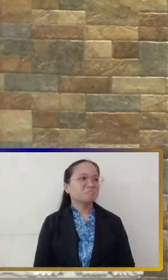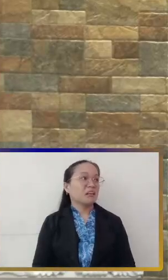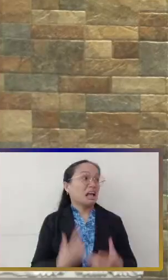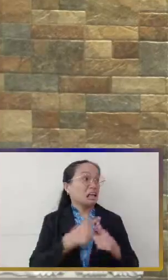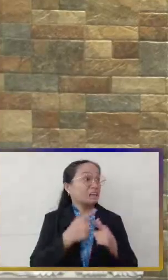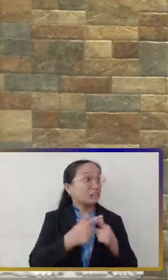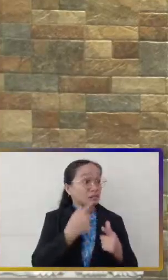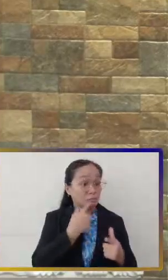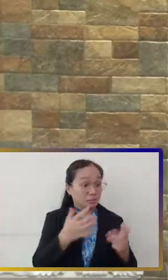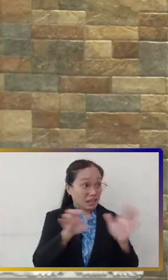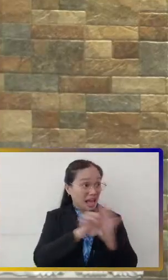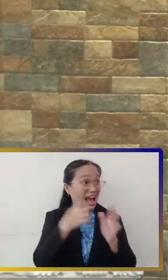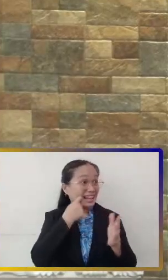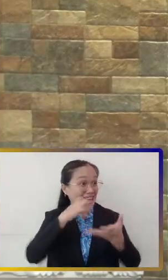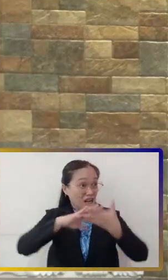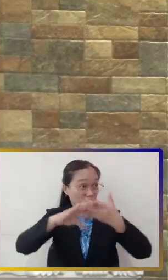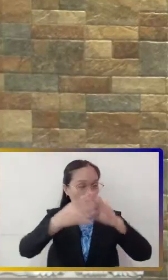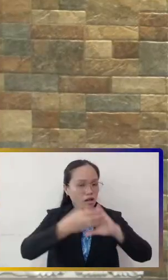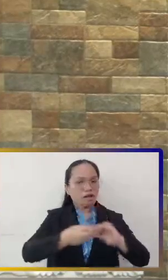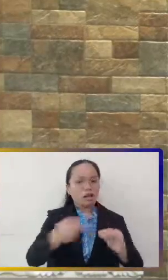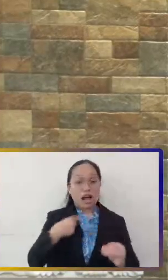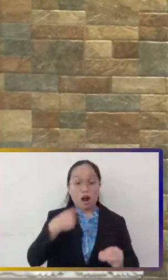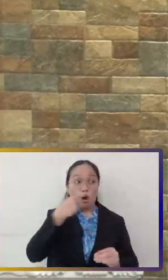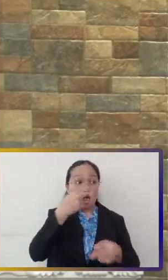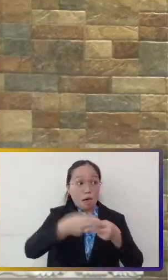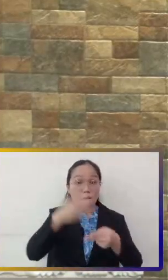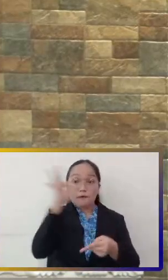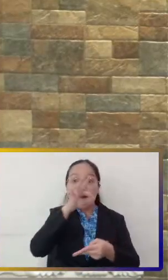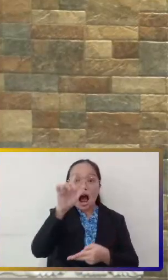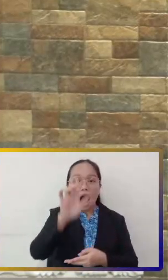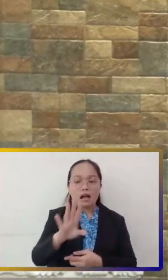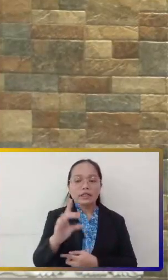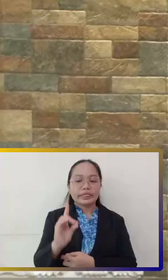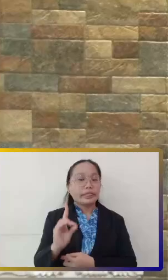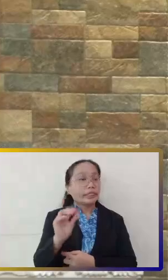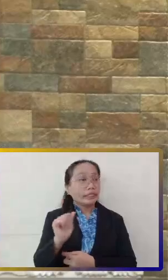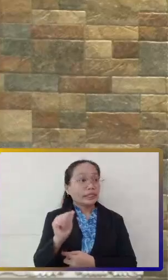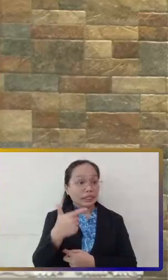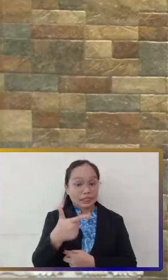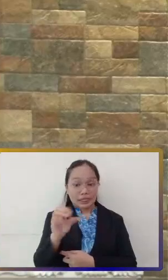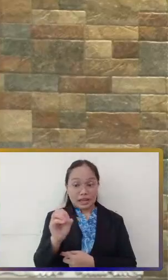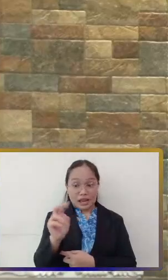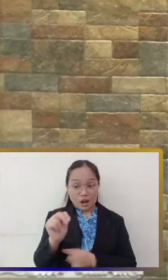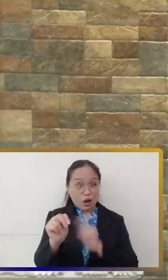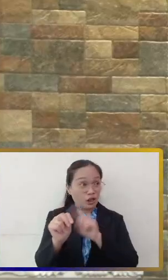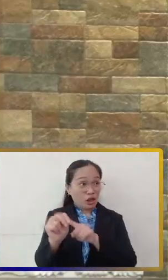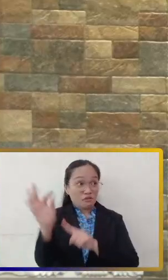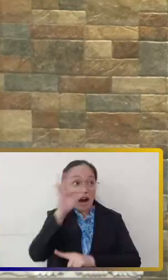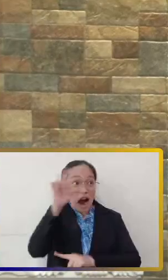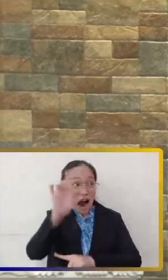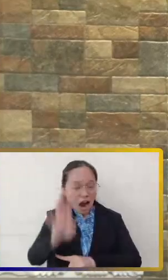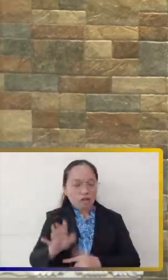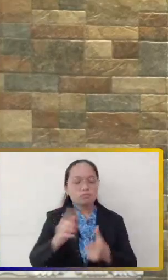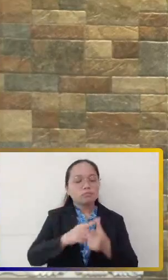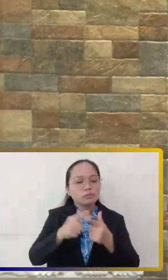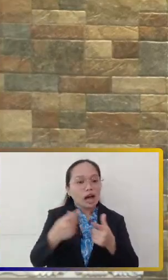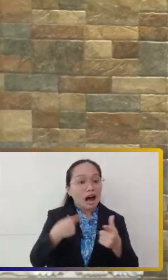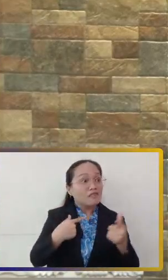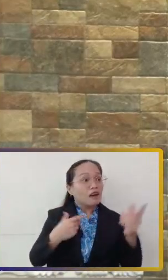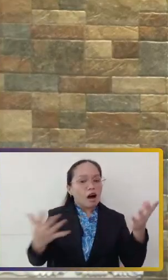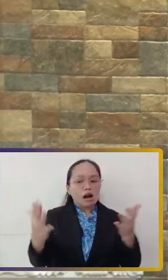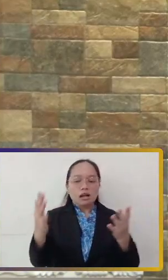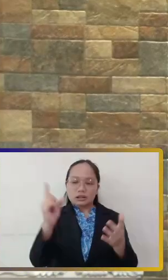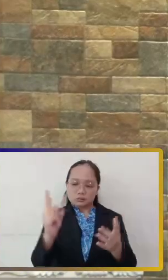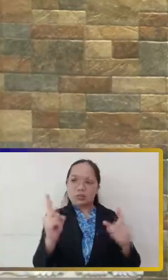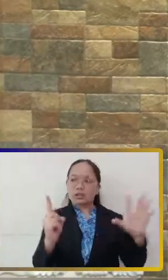Here's Dagon. Here is the what? Ark of God. All right? Let's call it the Ark of God.